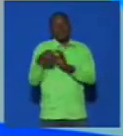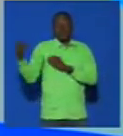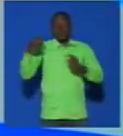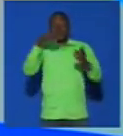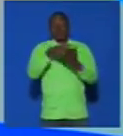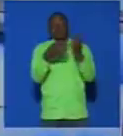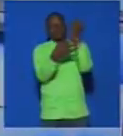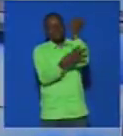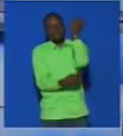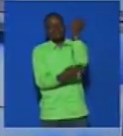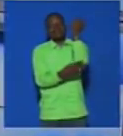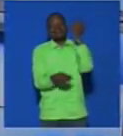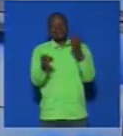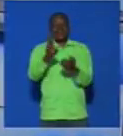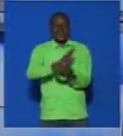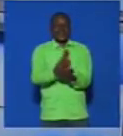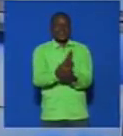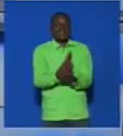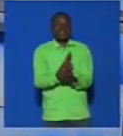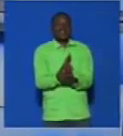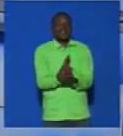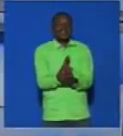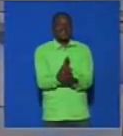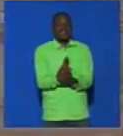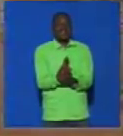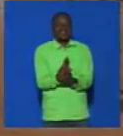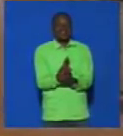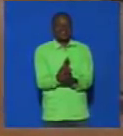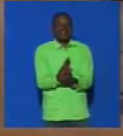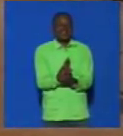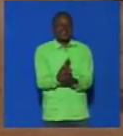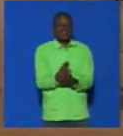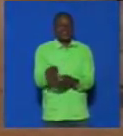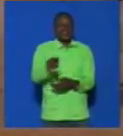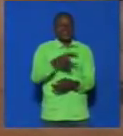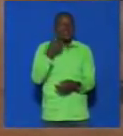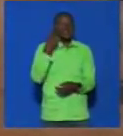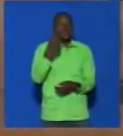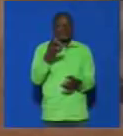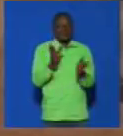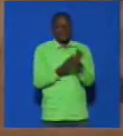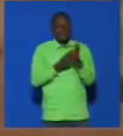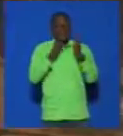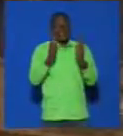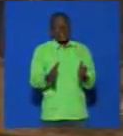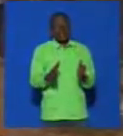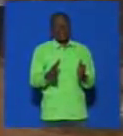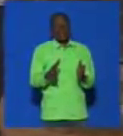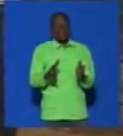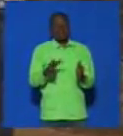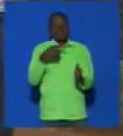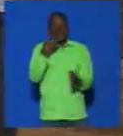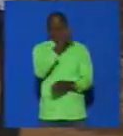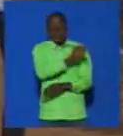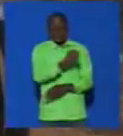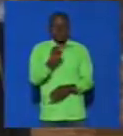en ce cas sous la main ou le polar reportages des élèves de l'école jeanne fombonne de